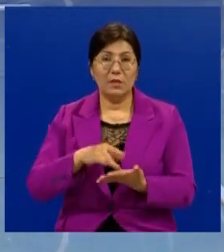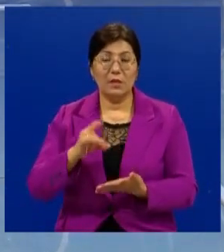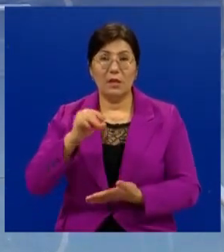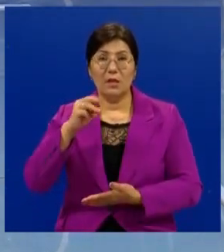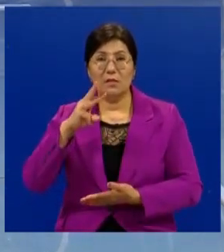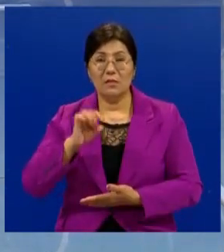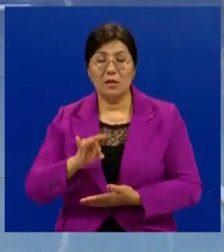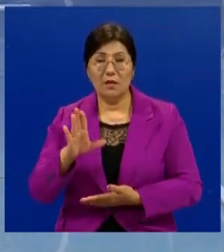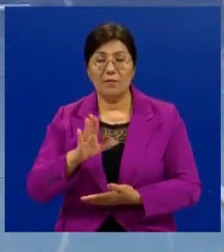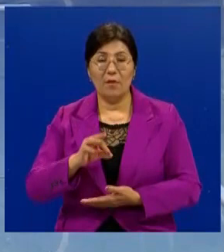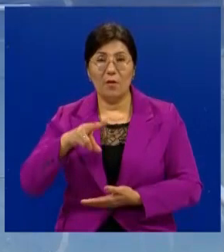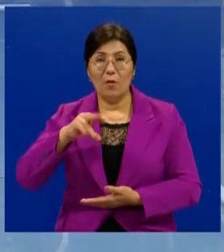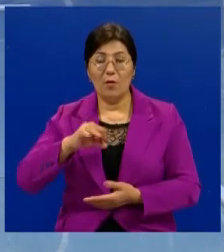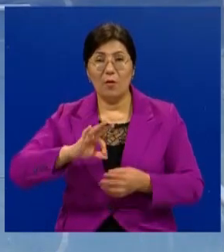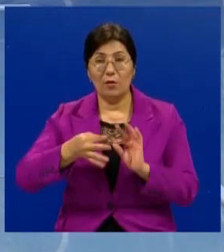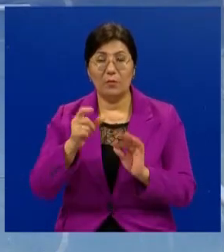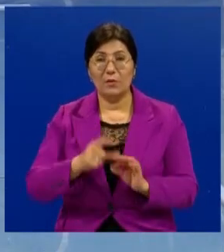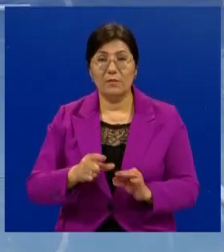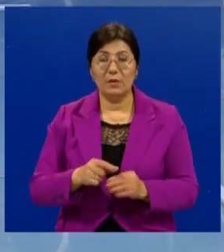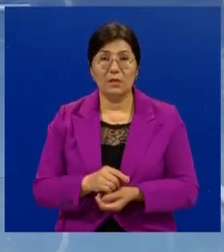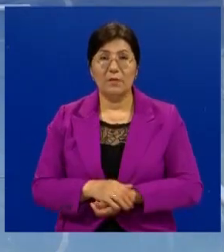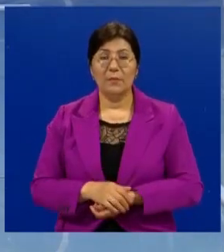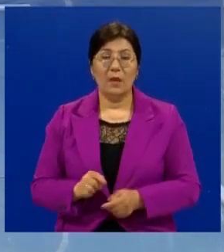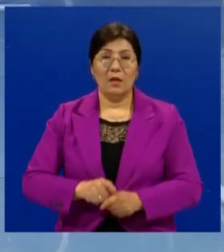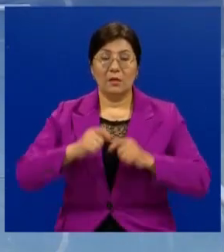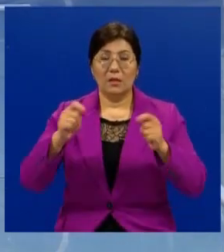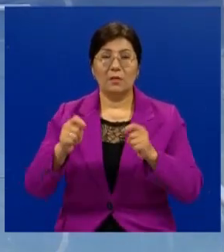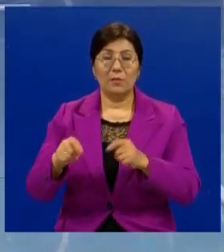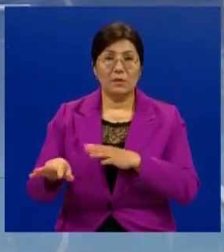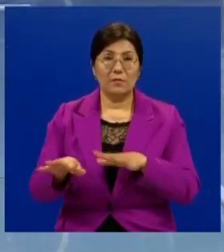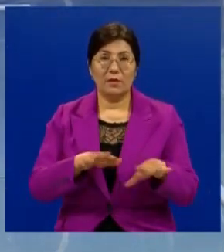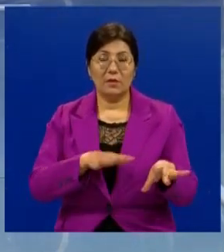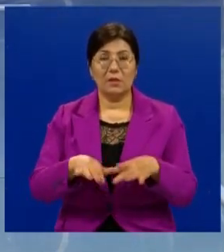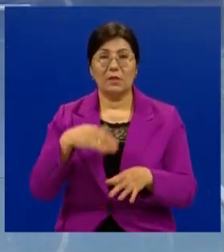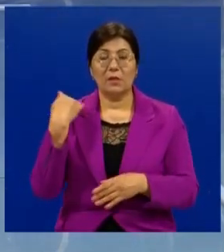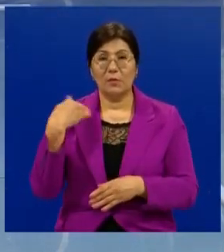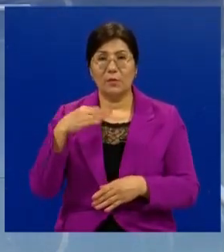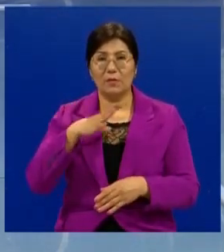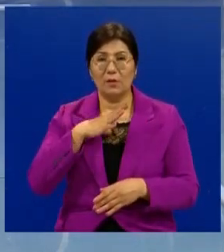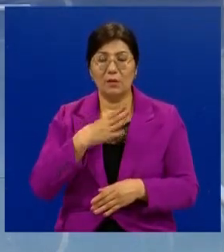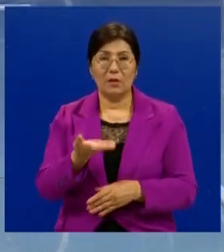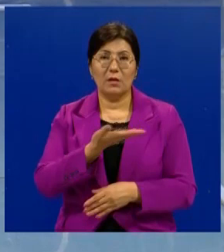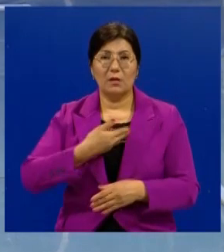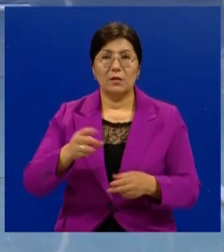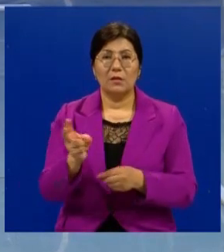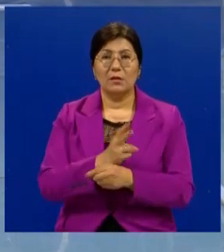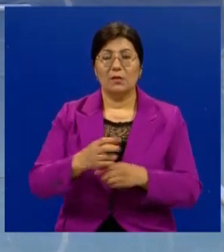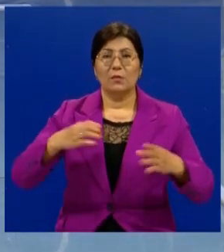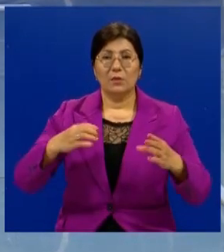принимает дворец единоборств «Жик-Пижек». На церемонии открытия актюбинского этапа игр побывала наша съемочная